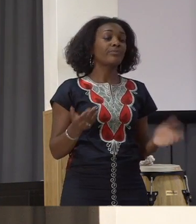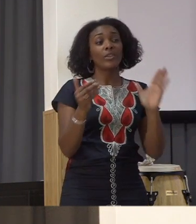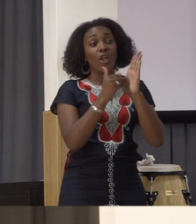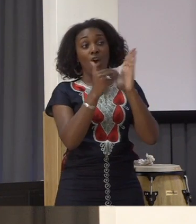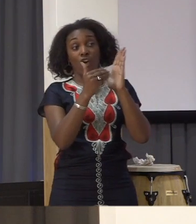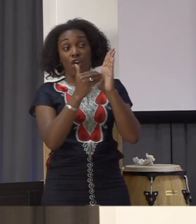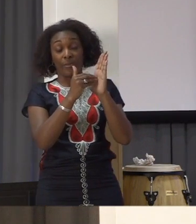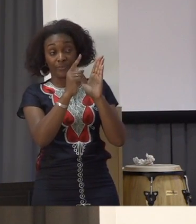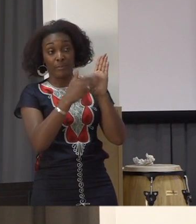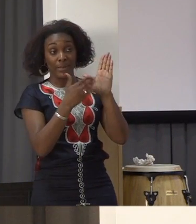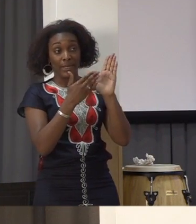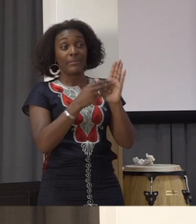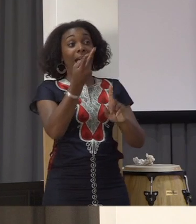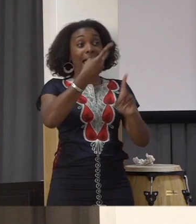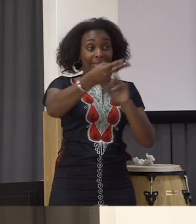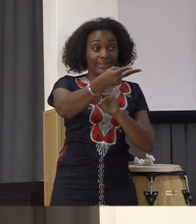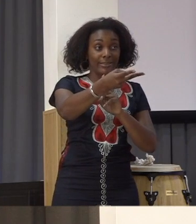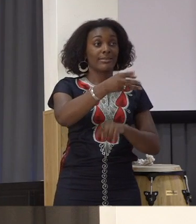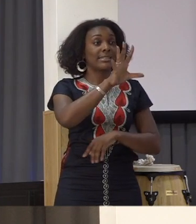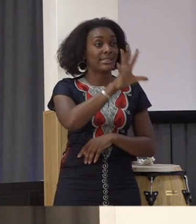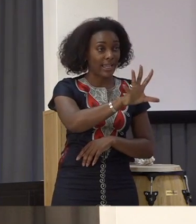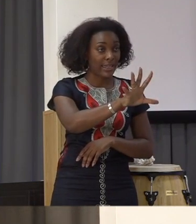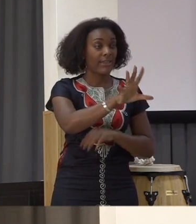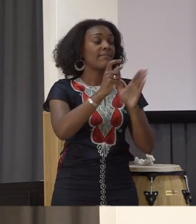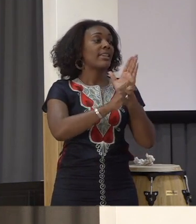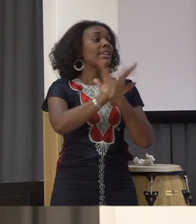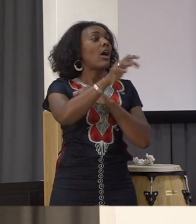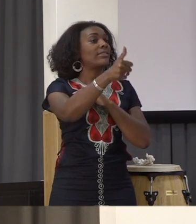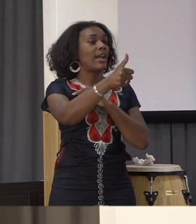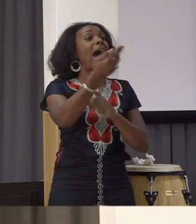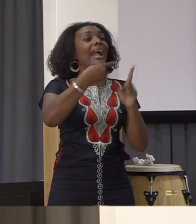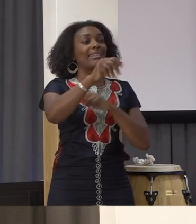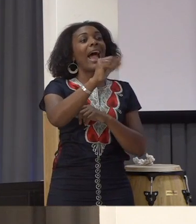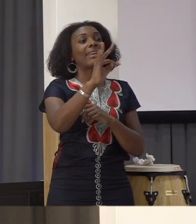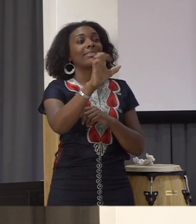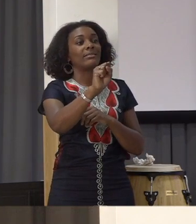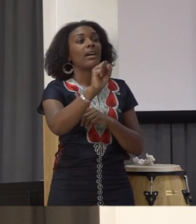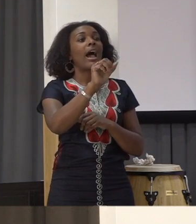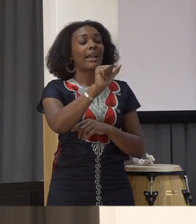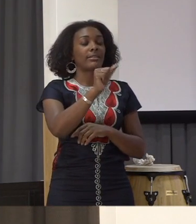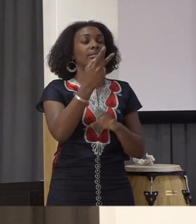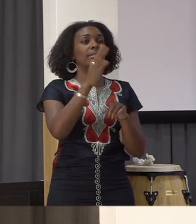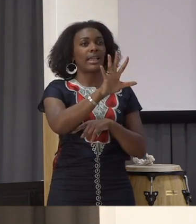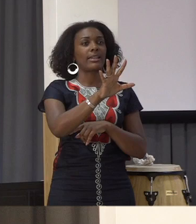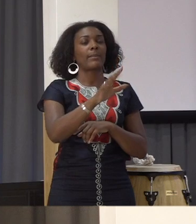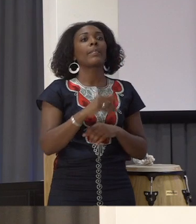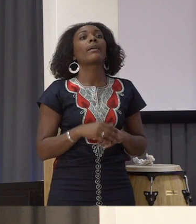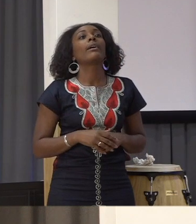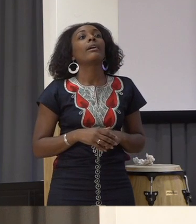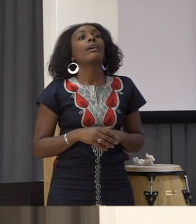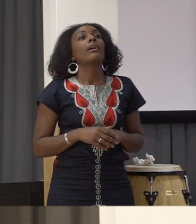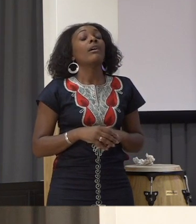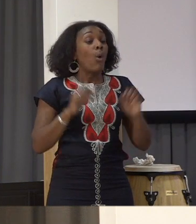5, Actes 5, 41, qu'en plus de la famine, il est possible de se réjouir, vous savez quand? Dans la